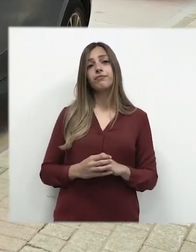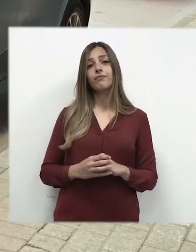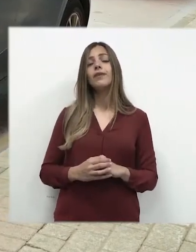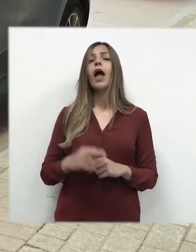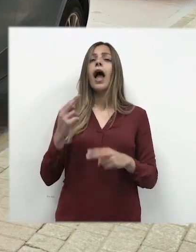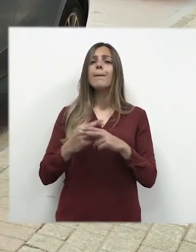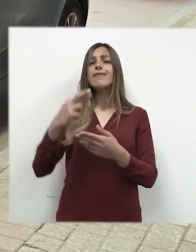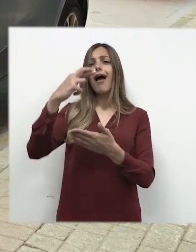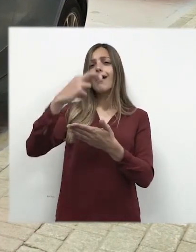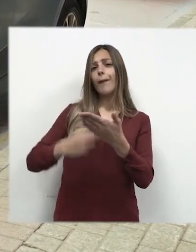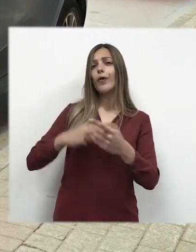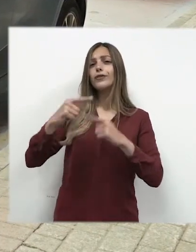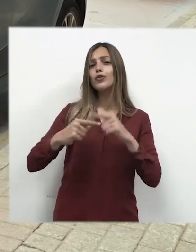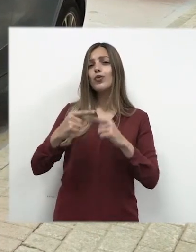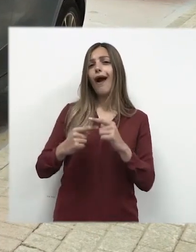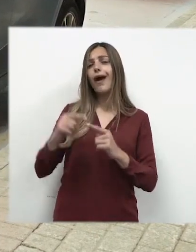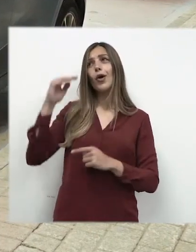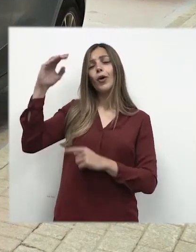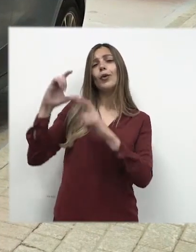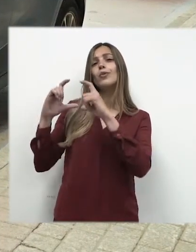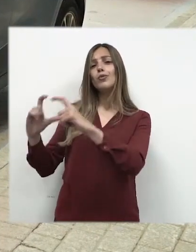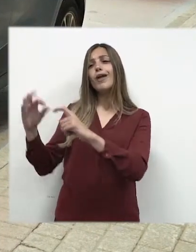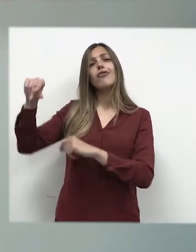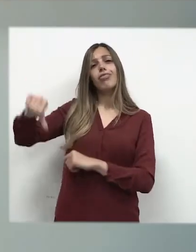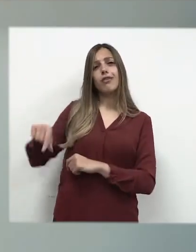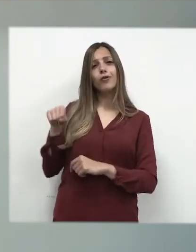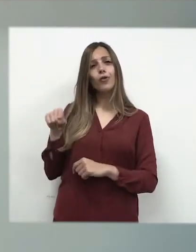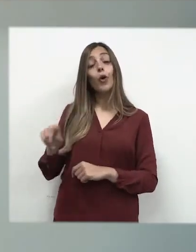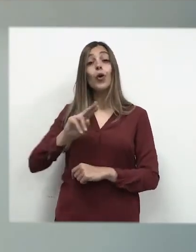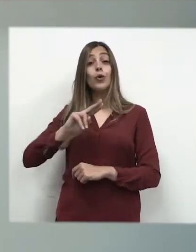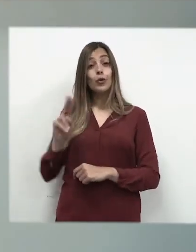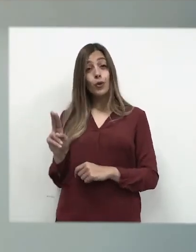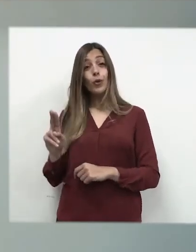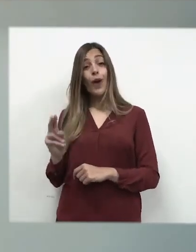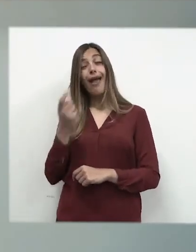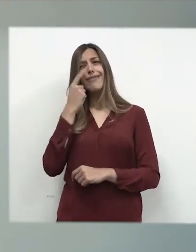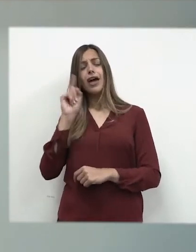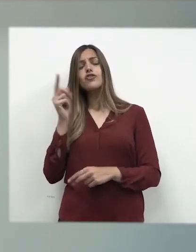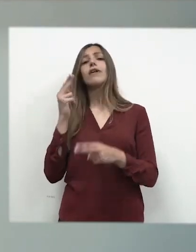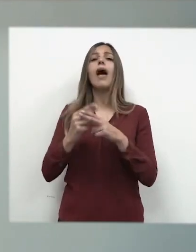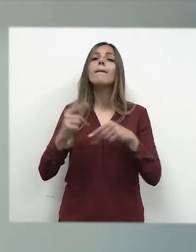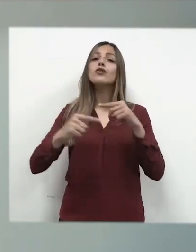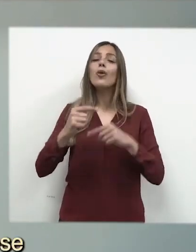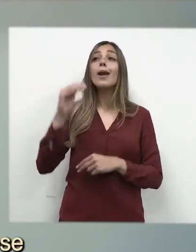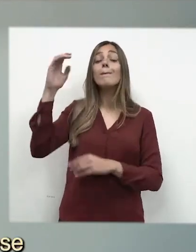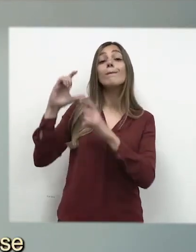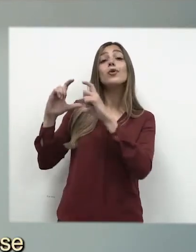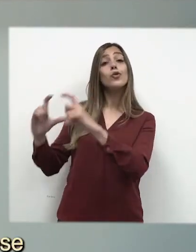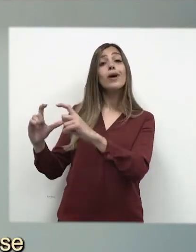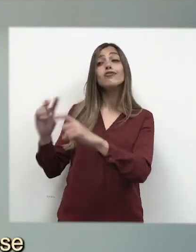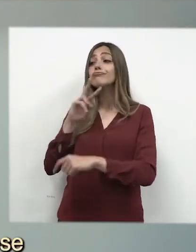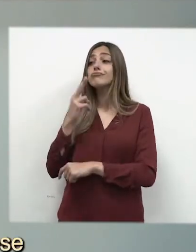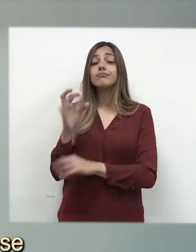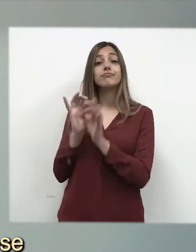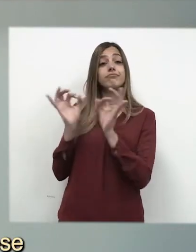,000 blue badge sarru kol-rapporti fuq dawk li kienu għew mit-l-unfa u kifu koll